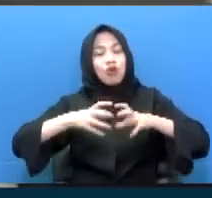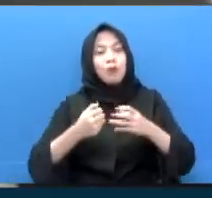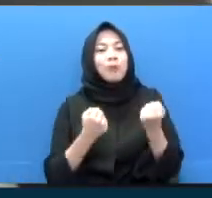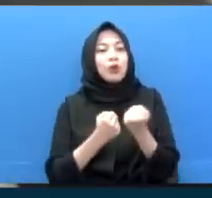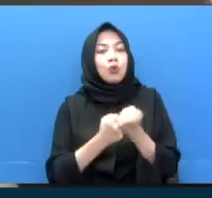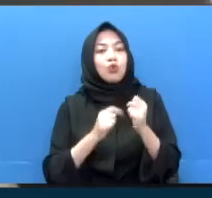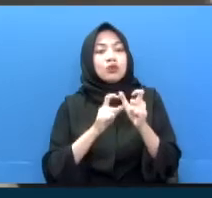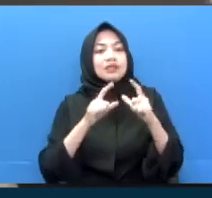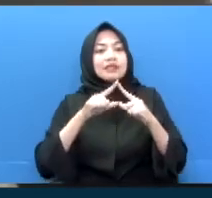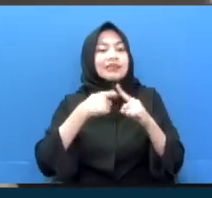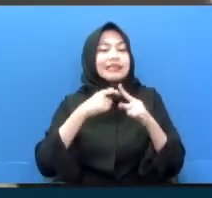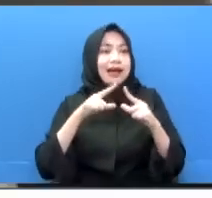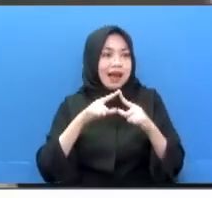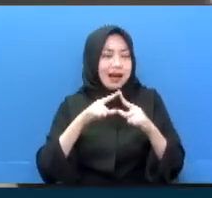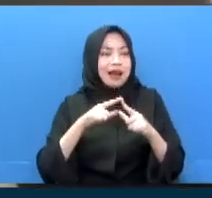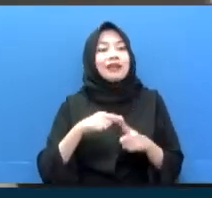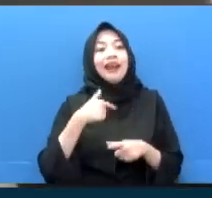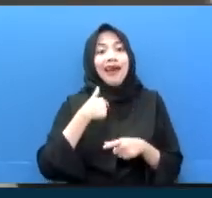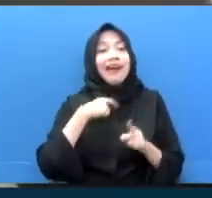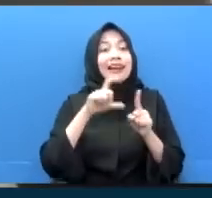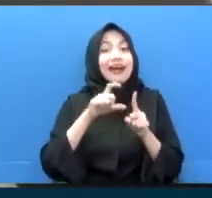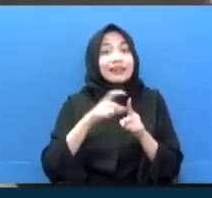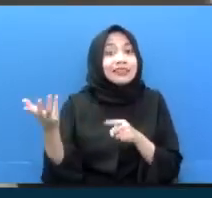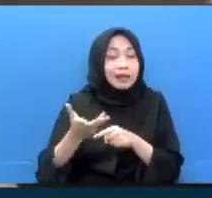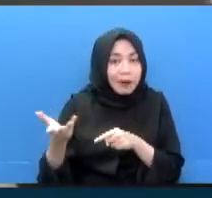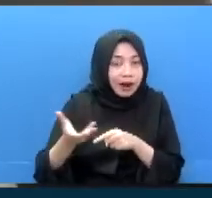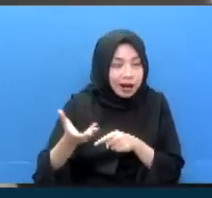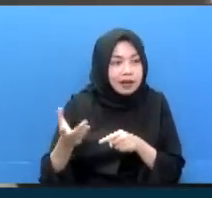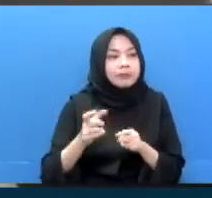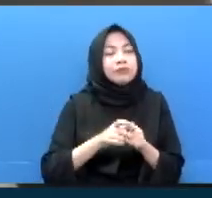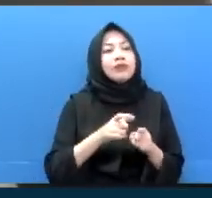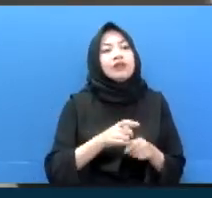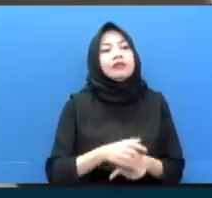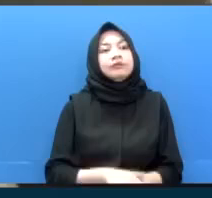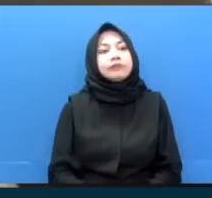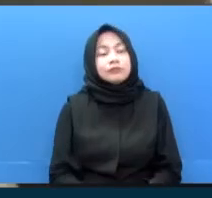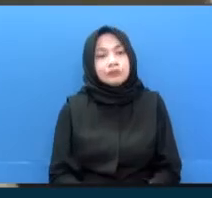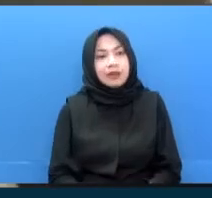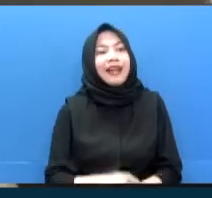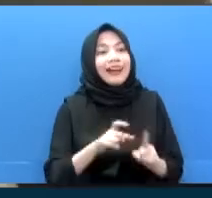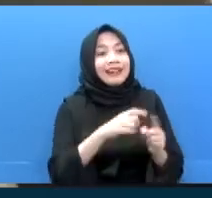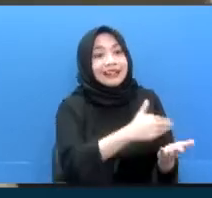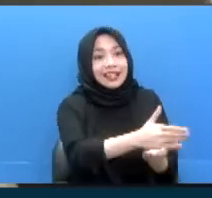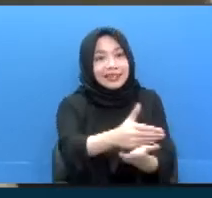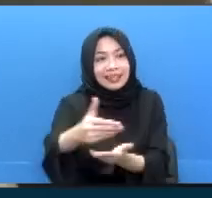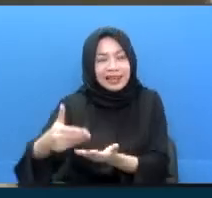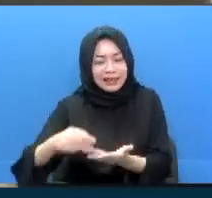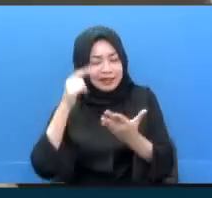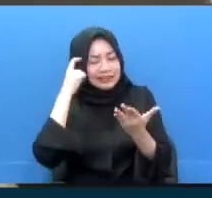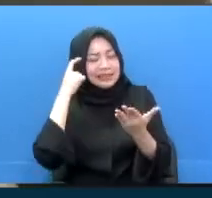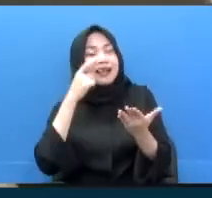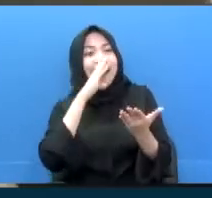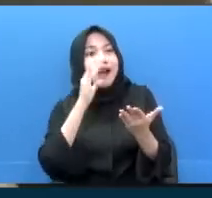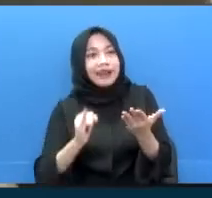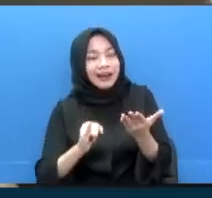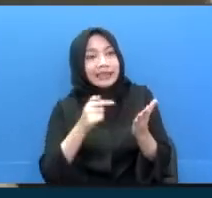lalu data-data yang kita pelajari ada e data yang kita ketemukan kejanggalan Nah justru data ini